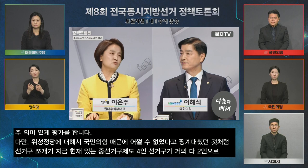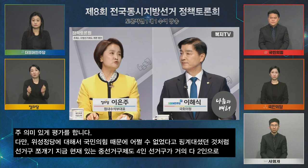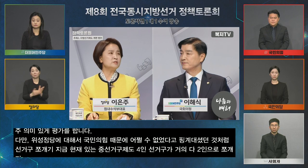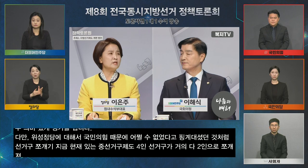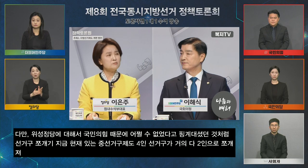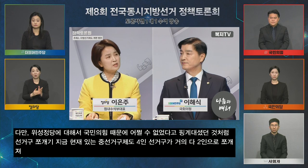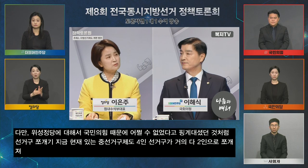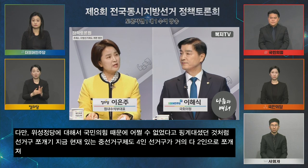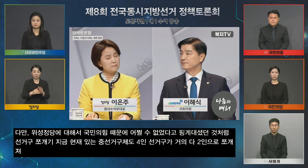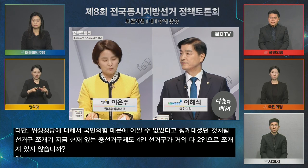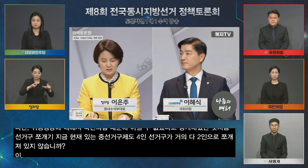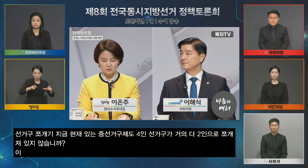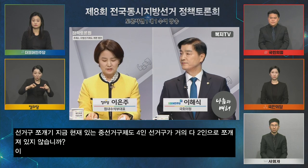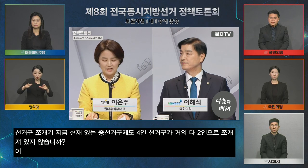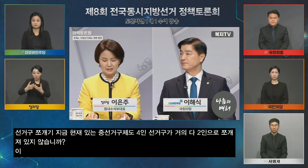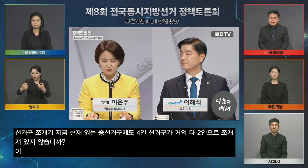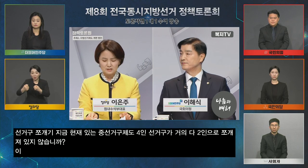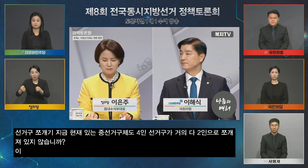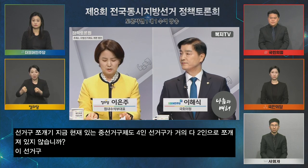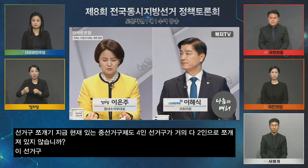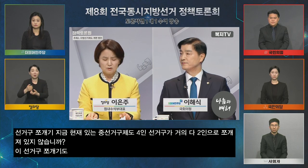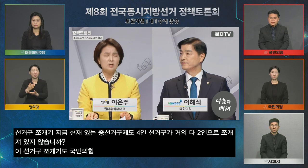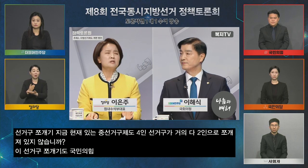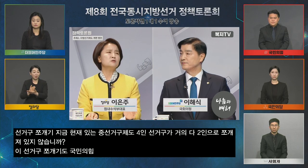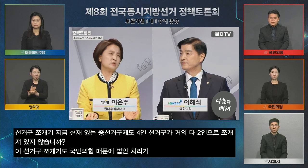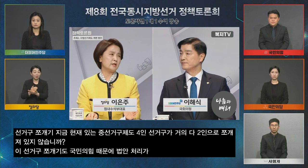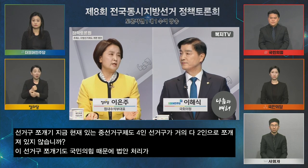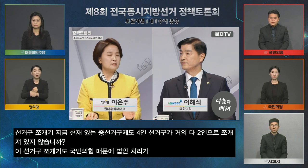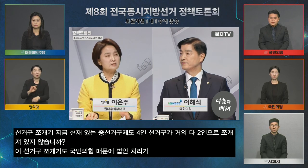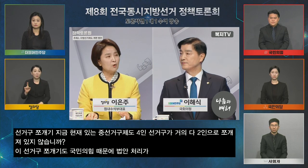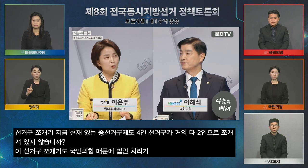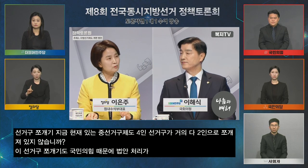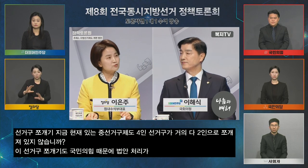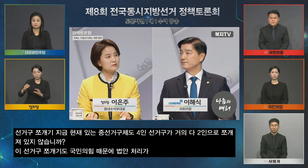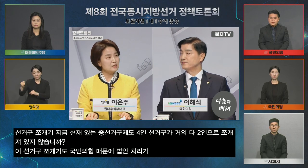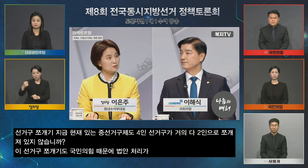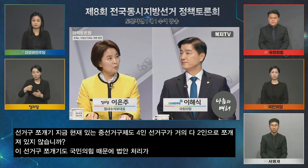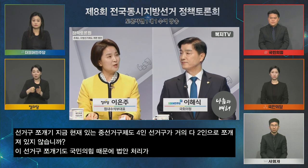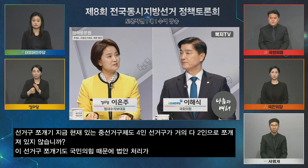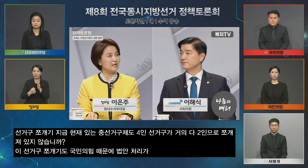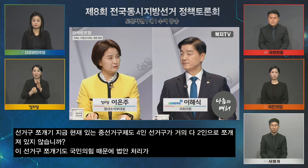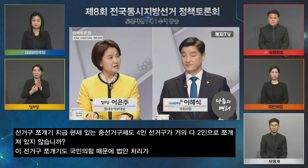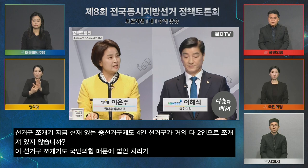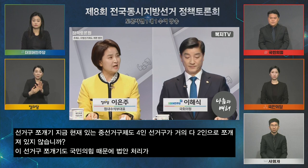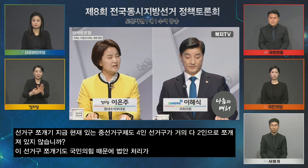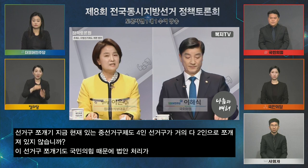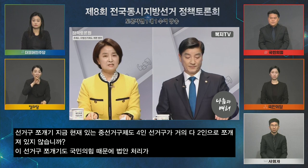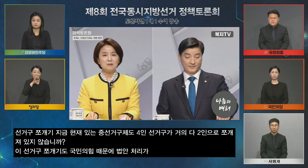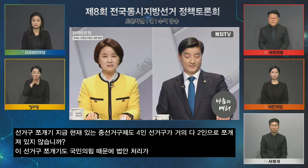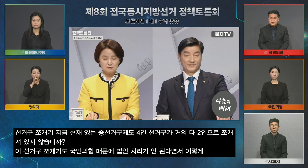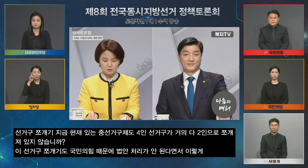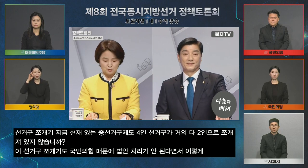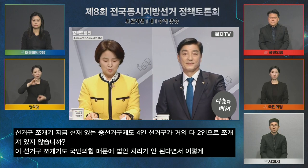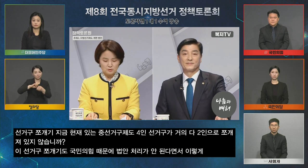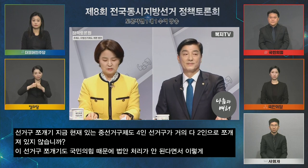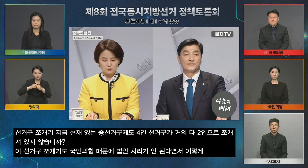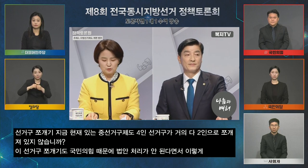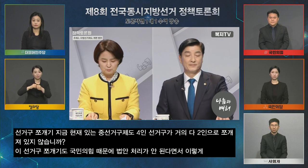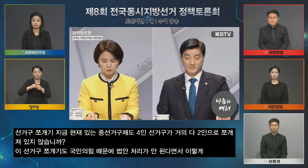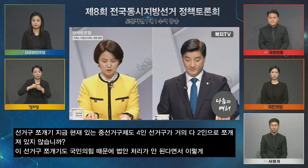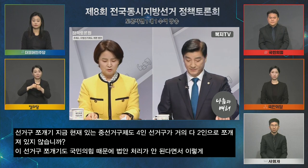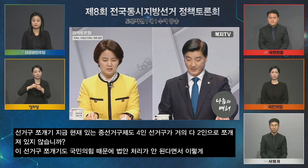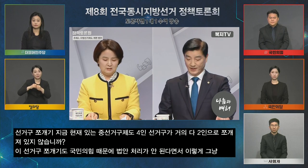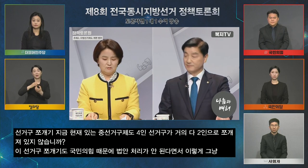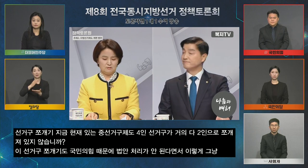국민의힘 때문에 법안 처리가 안 된다면서 이렇게 그냥 얼렁뚱땅 넘어가선 안 된다 이 말씀을 좀 꼭